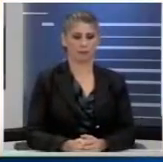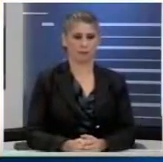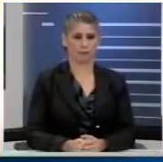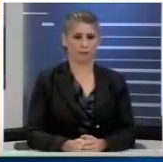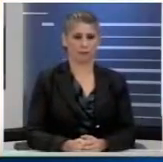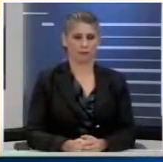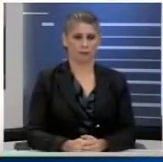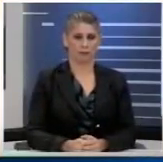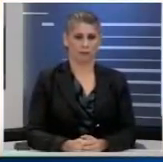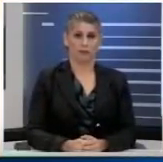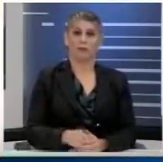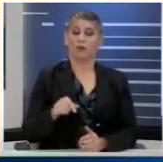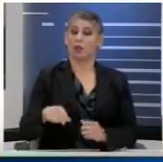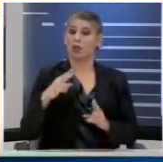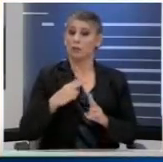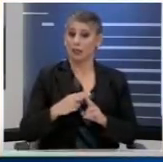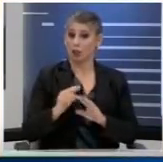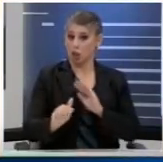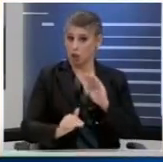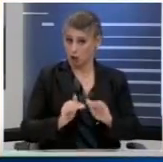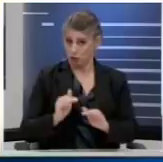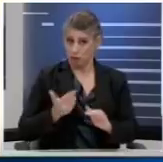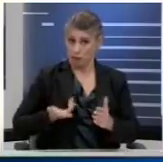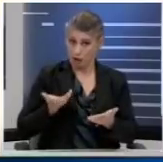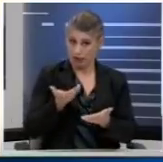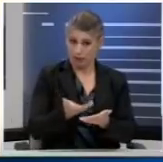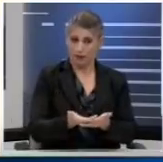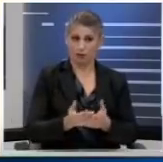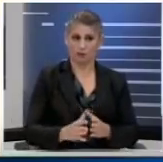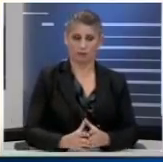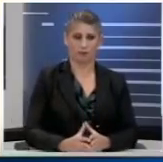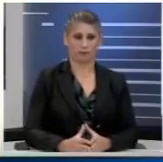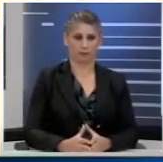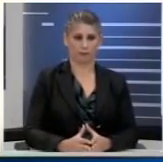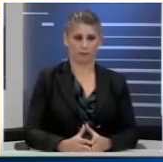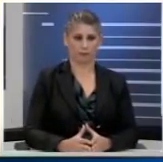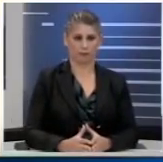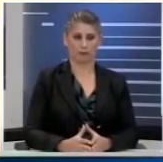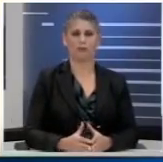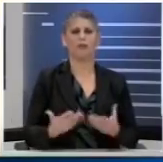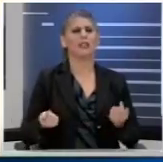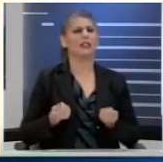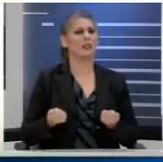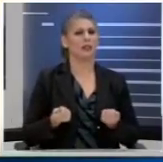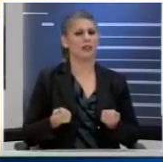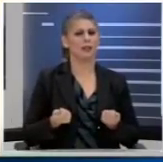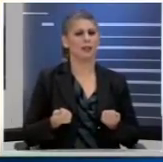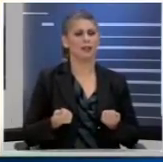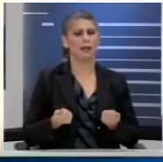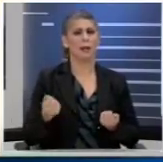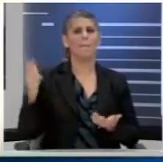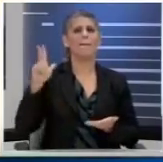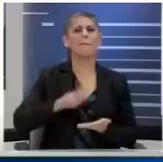στο σημαντικότερο ερώτημα στο οποίο θα ήθελα να σας καταθέσω. Τι θα γίνει